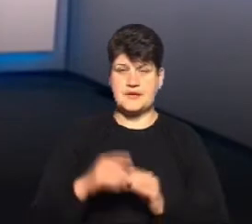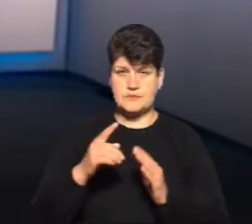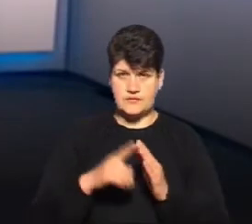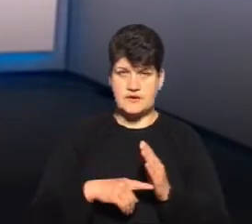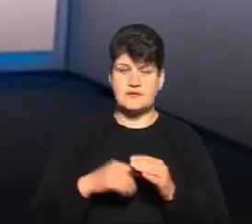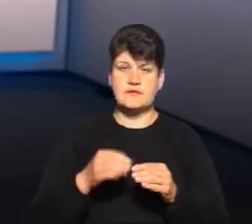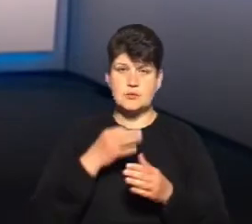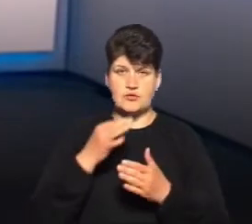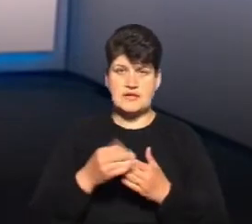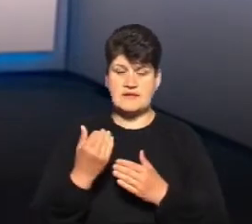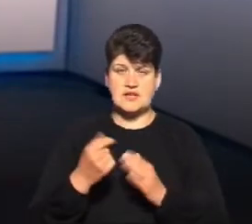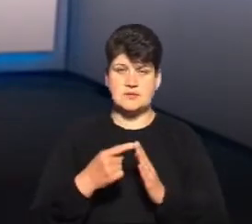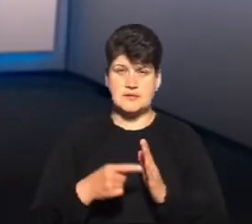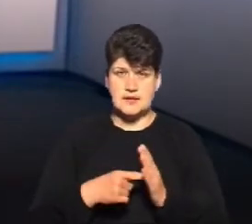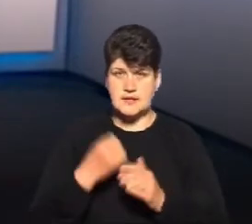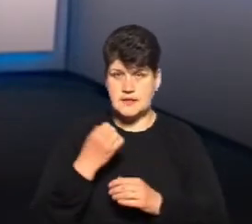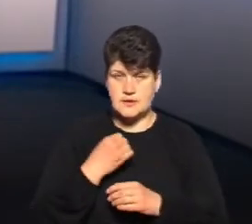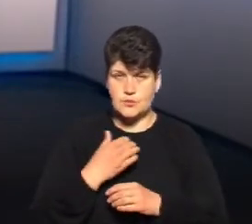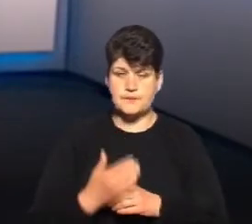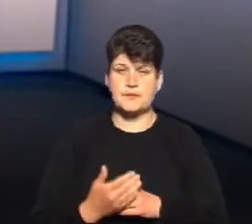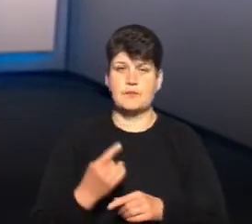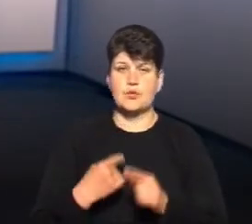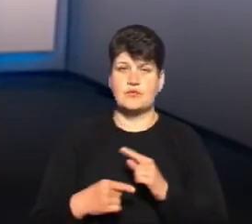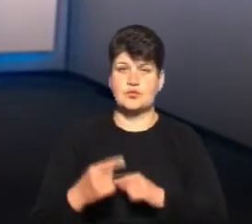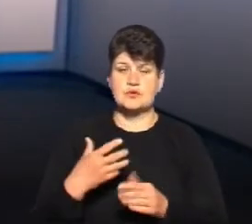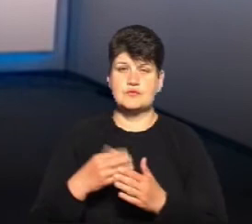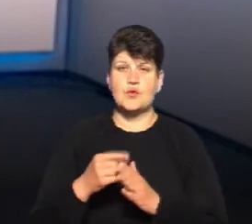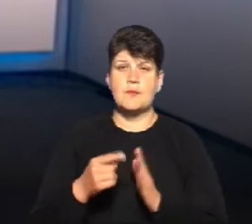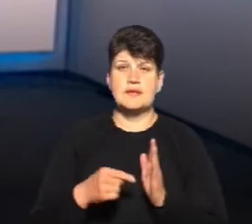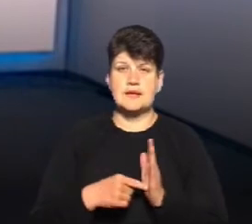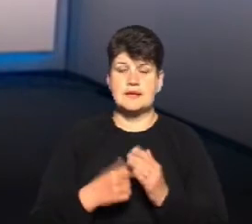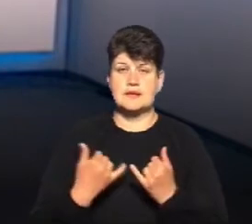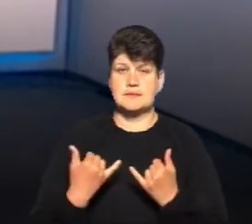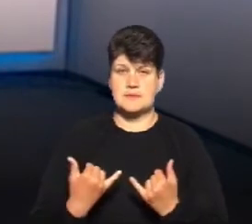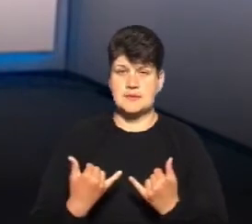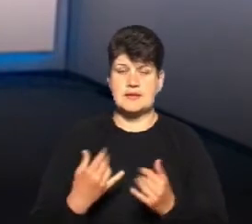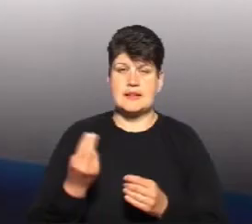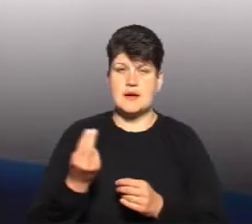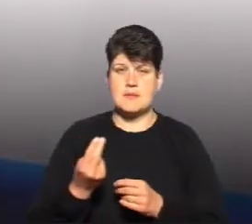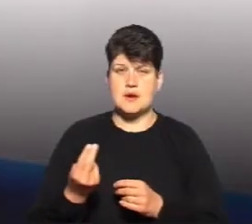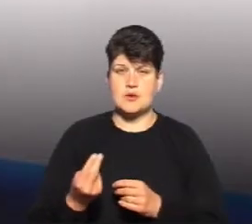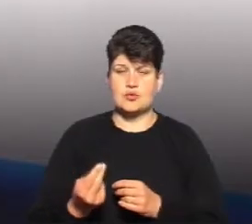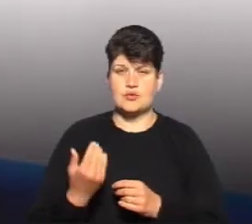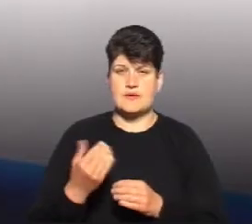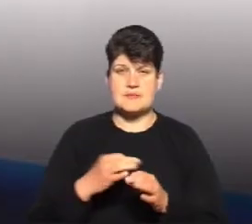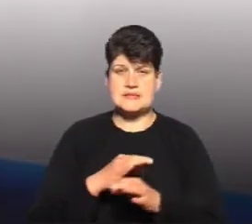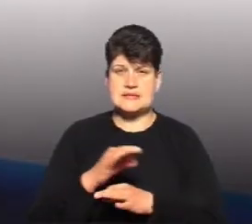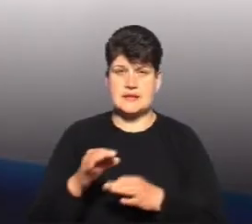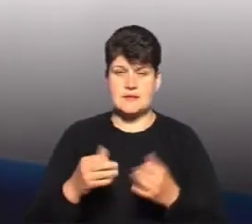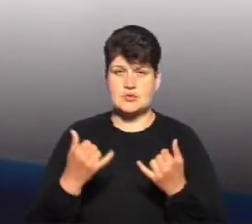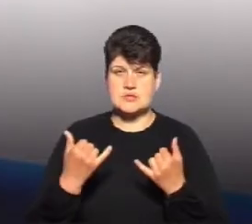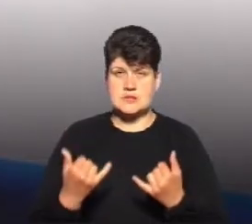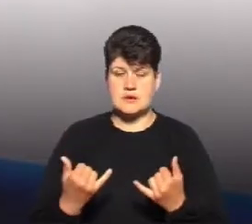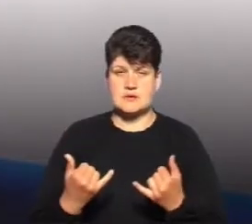Дякуємо. Я повернуся до свого запитання тепер. Я навіть намалюю, мабуть, схему зараз корупційну. От є в